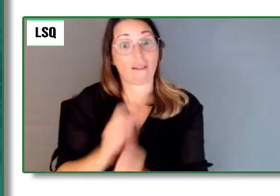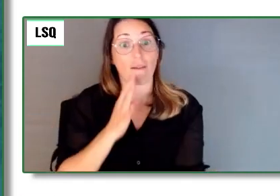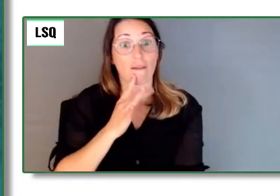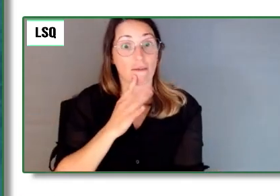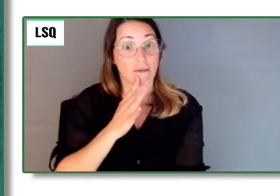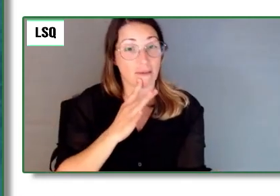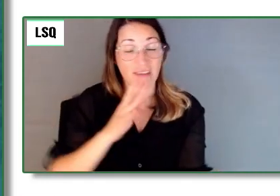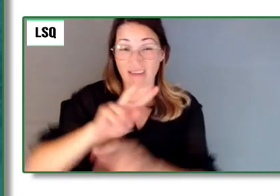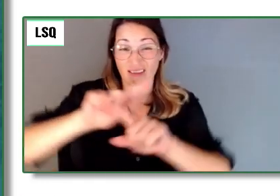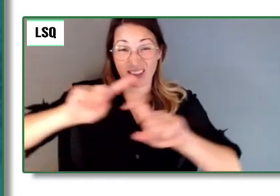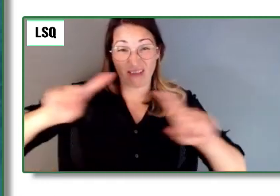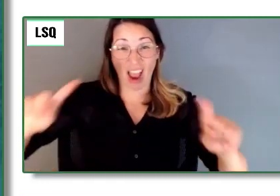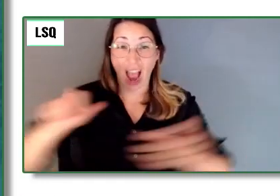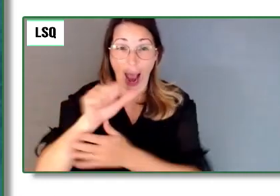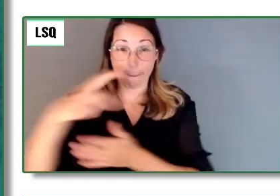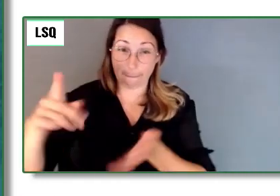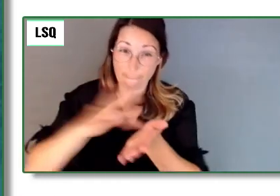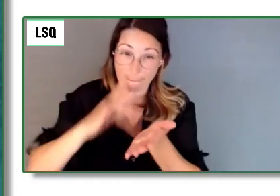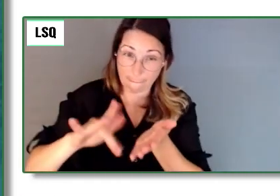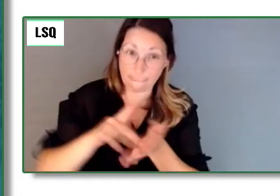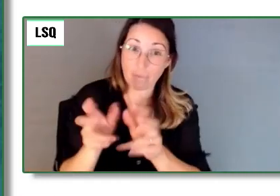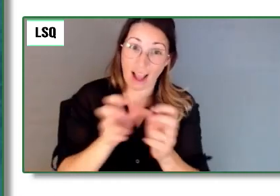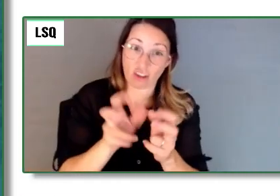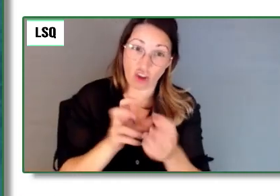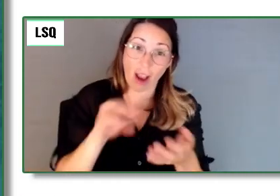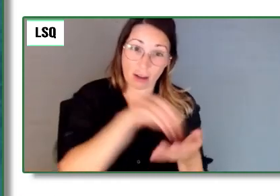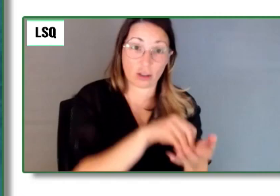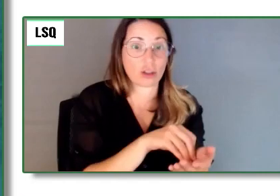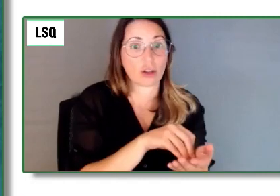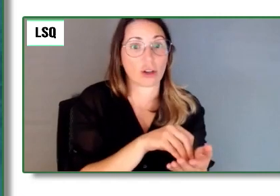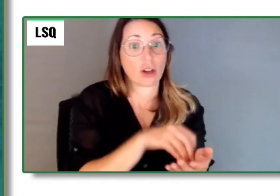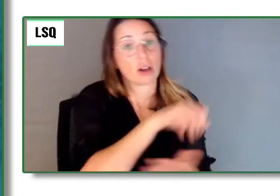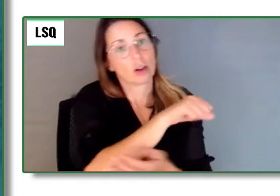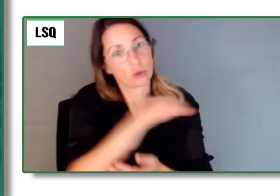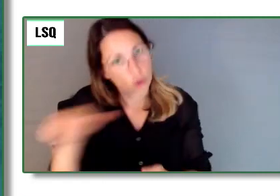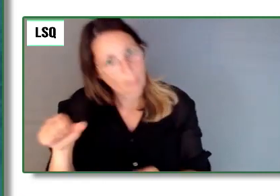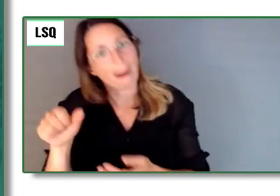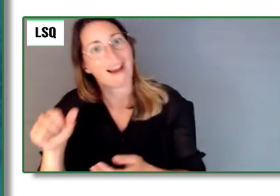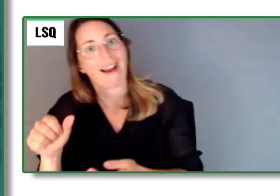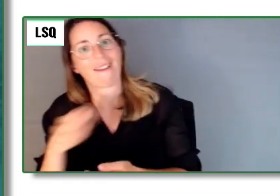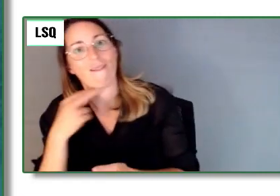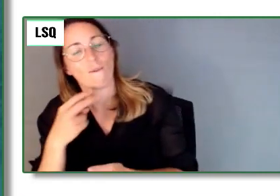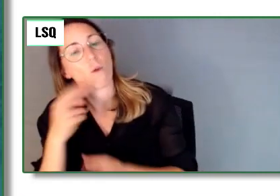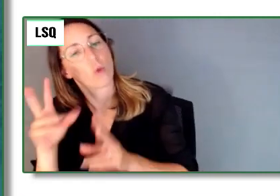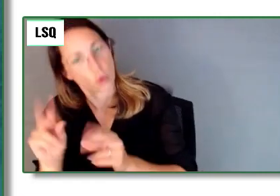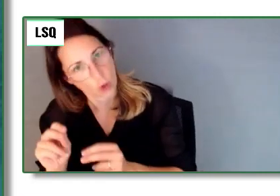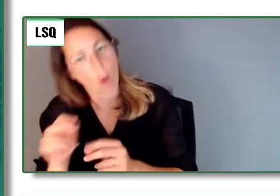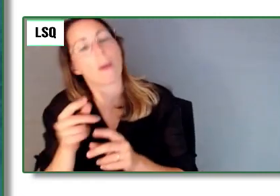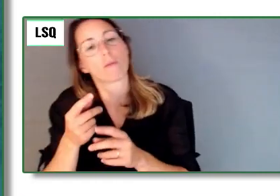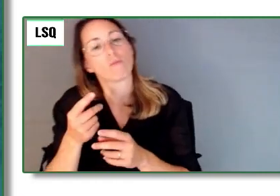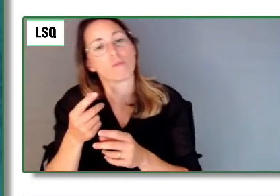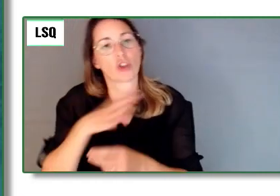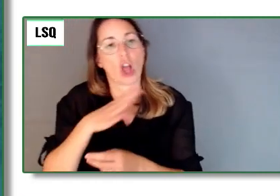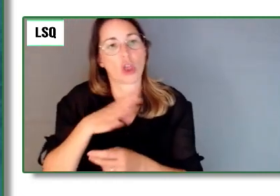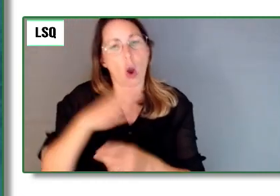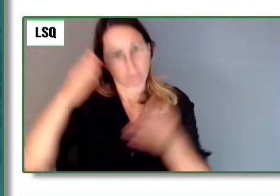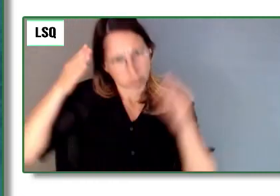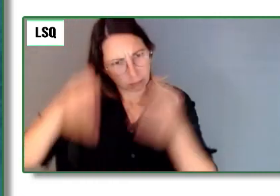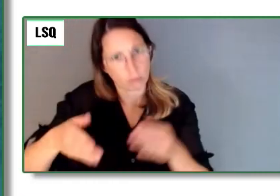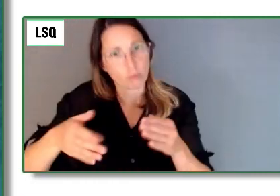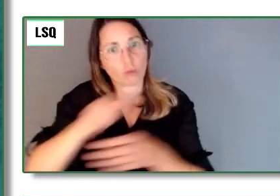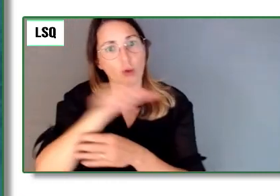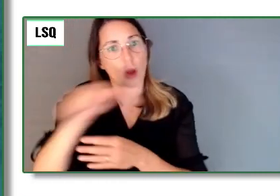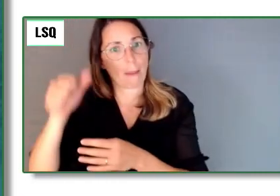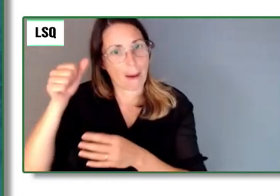sont conçus justement pour être des GPS pour les personnes aveugles. L'intelligence artificielle, également reconnaissance